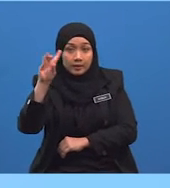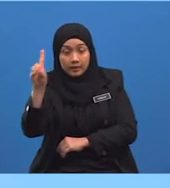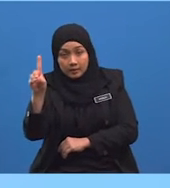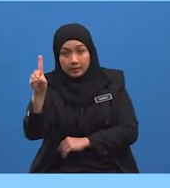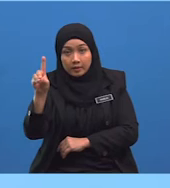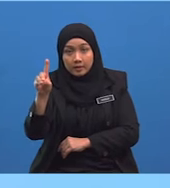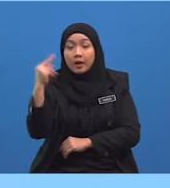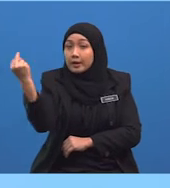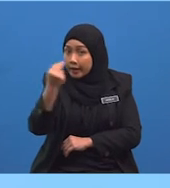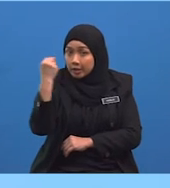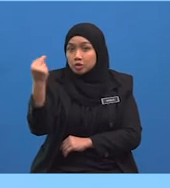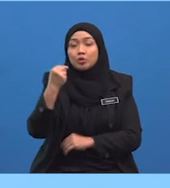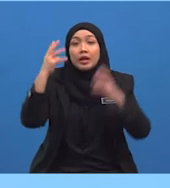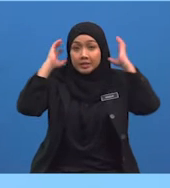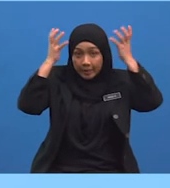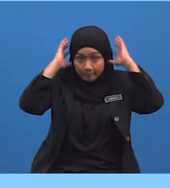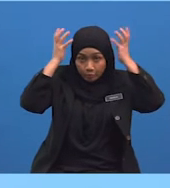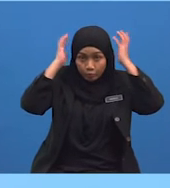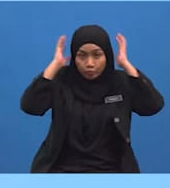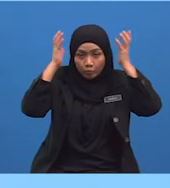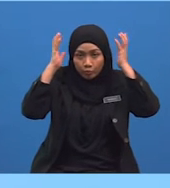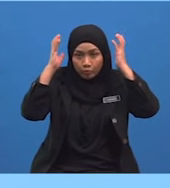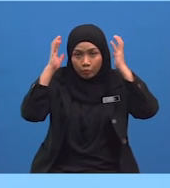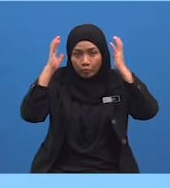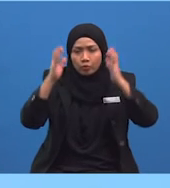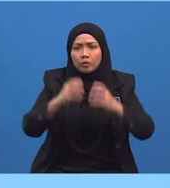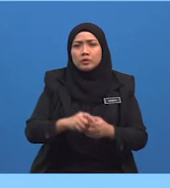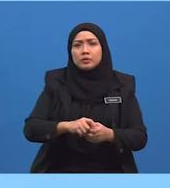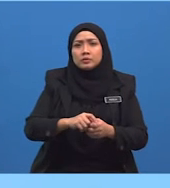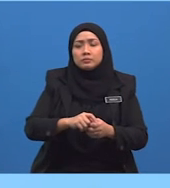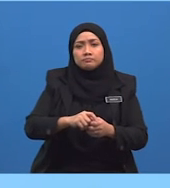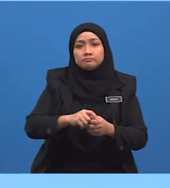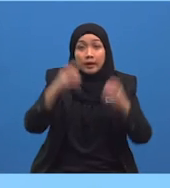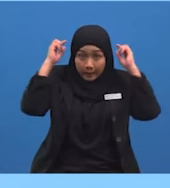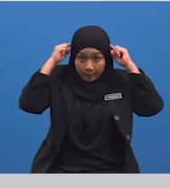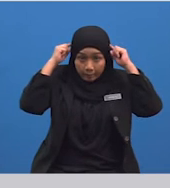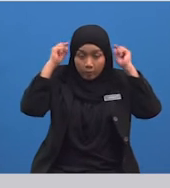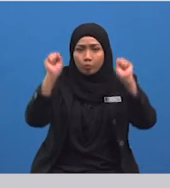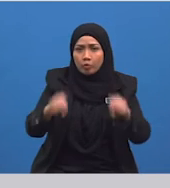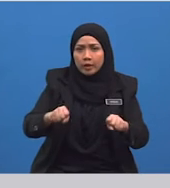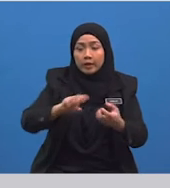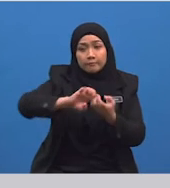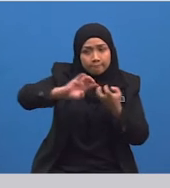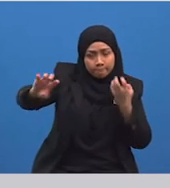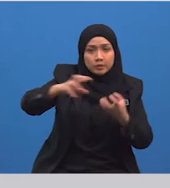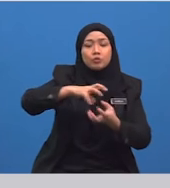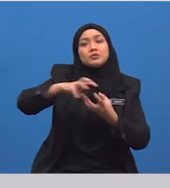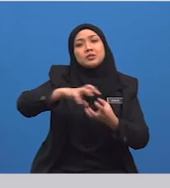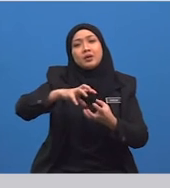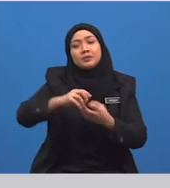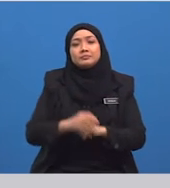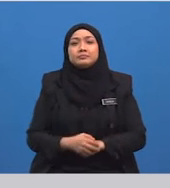yang beralkali. Ia dapat mengelakkan rambut daripada rosak. Sekian sahaja